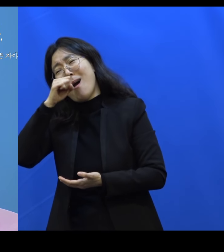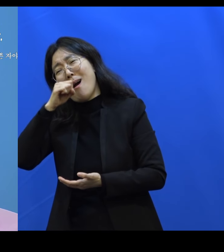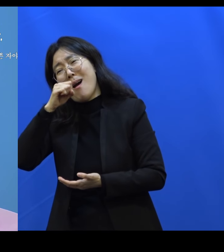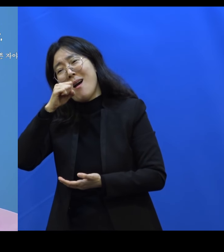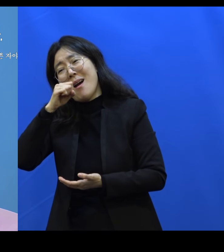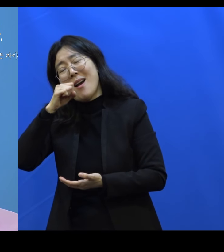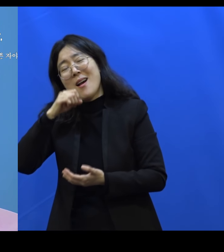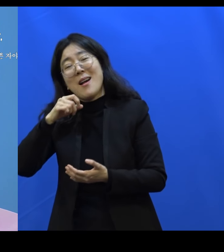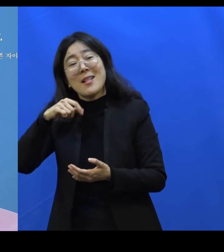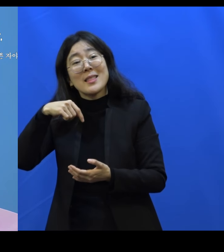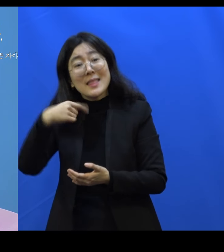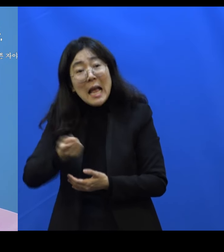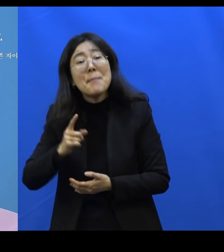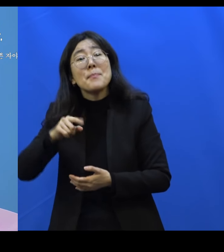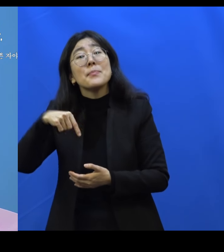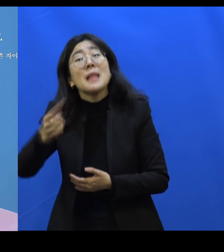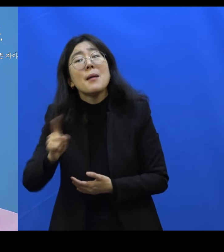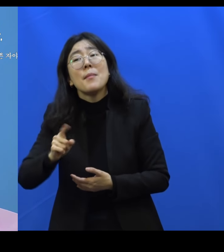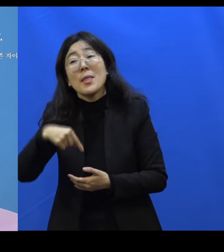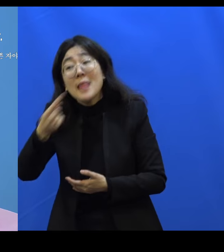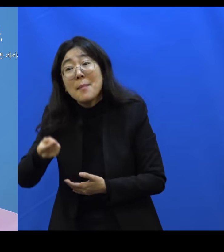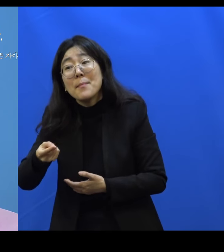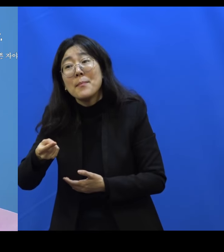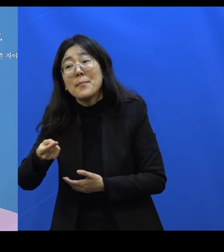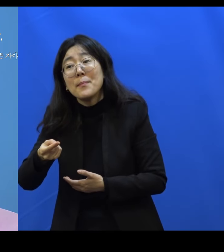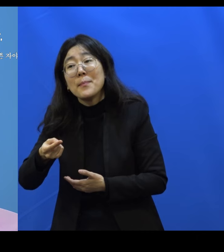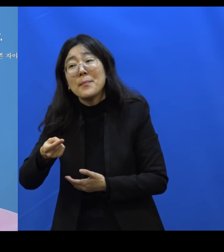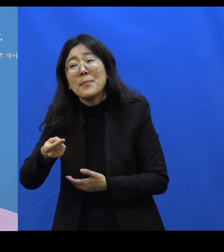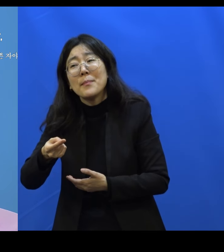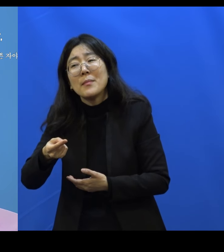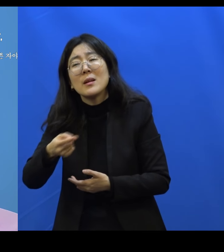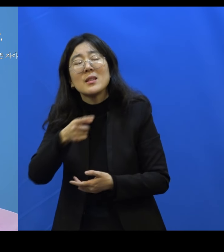해요. 내 양을 먹이라는 거예요.